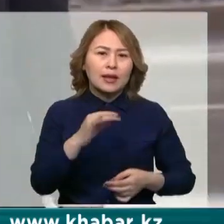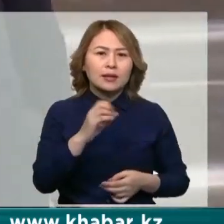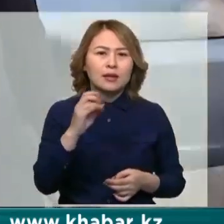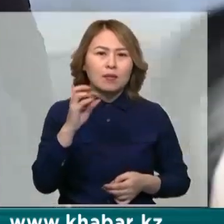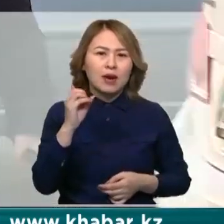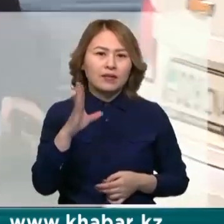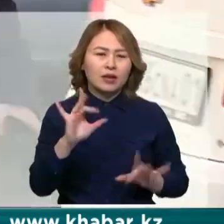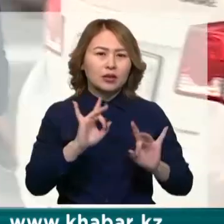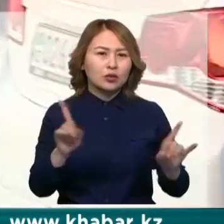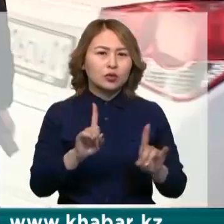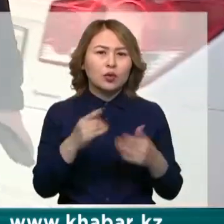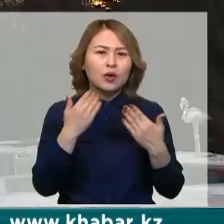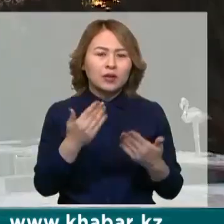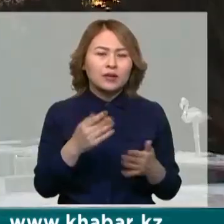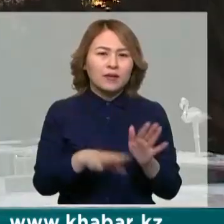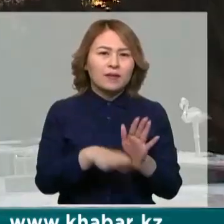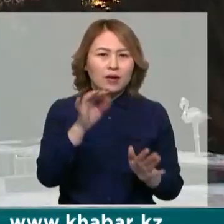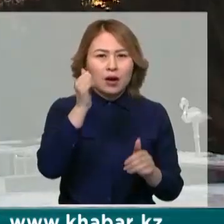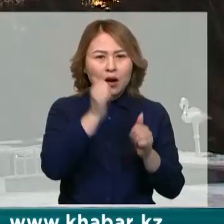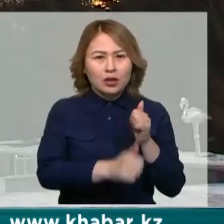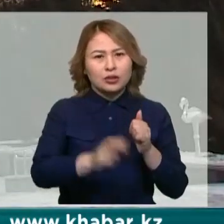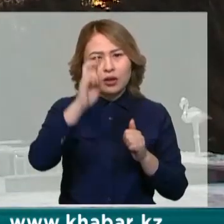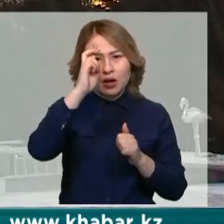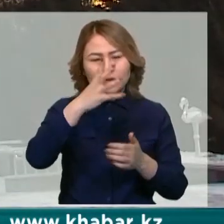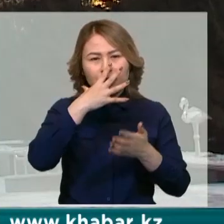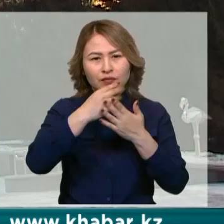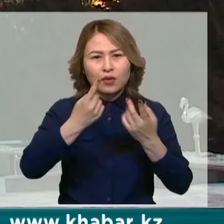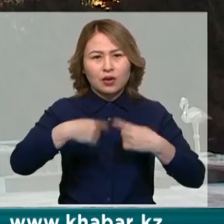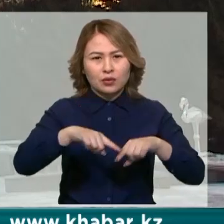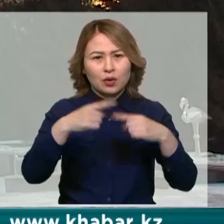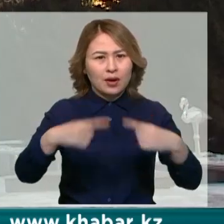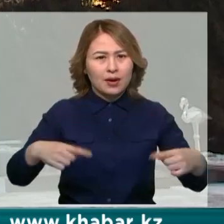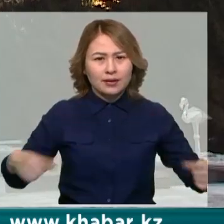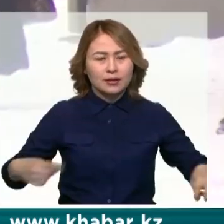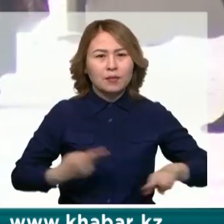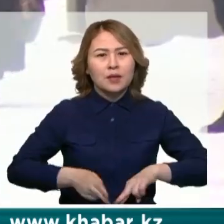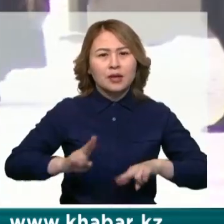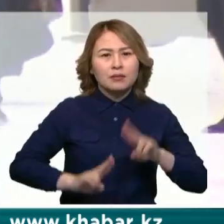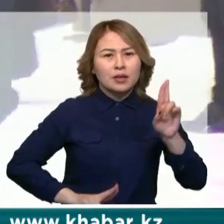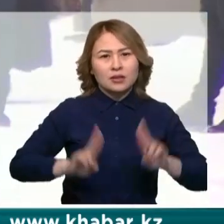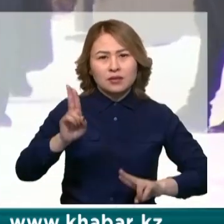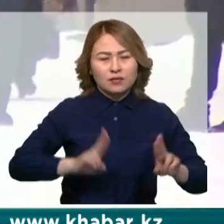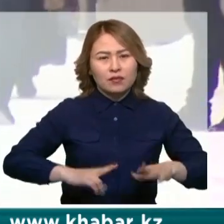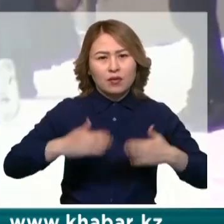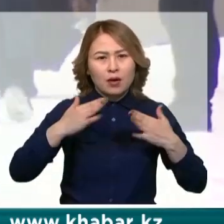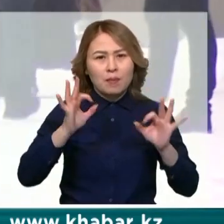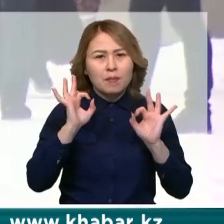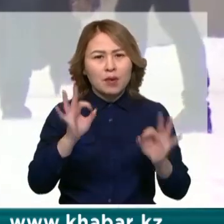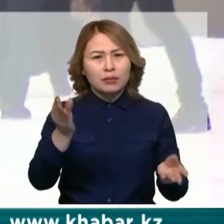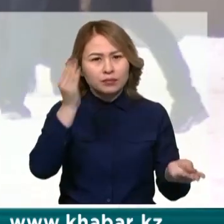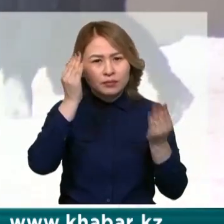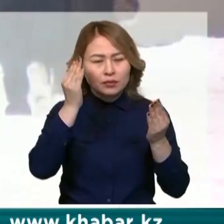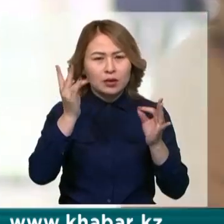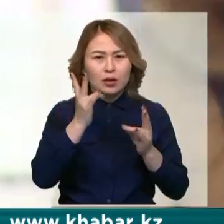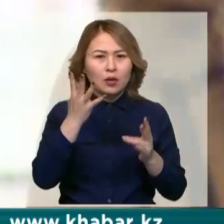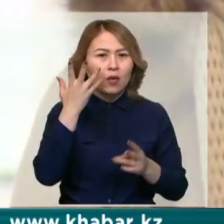осы типтес рейтингті шығару үшін әр елдің тыныс тіршілігімен толық танысу қажет. Оның саяси алғышарттарын толық меңгеру керек.